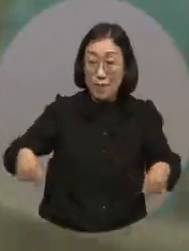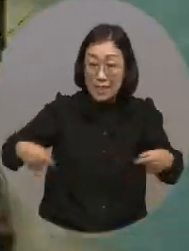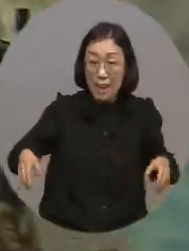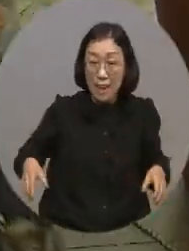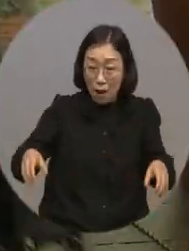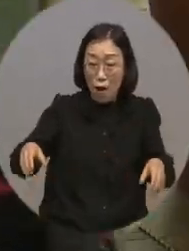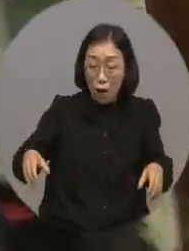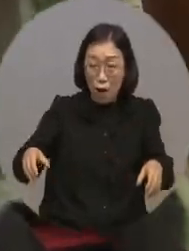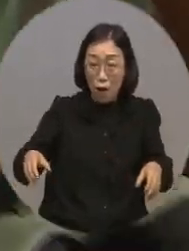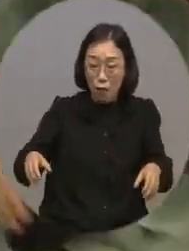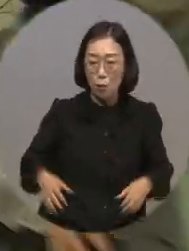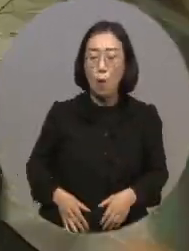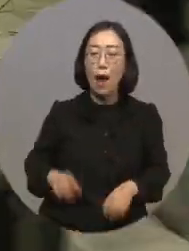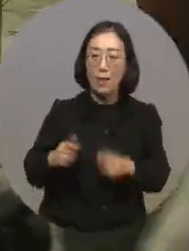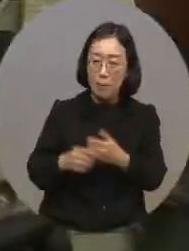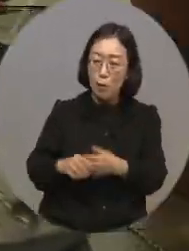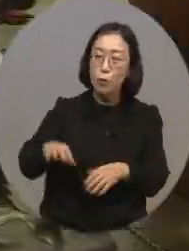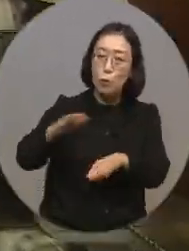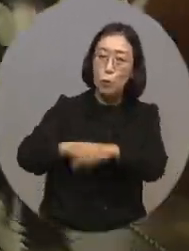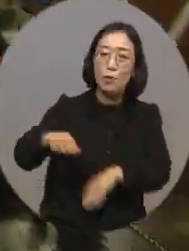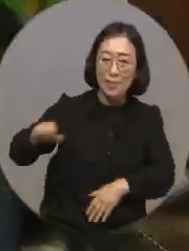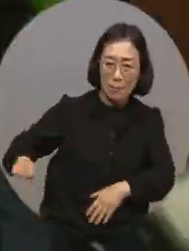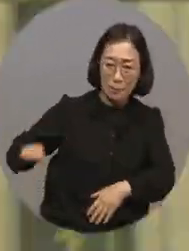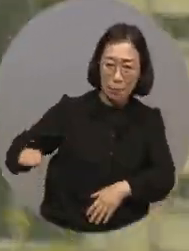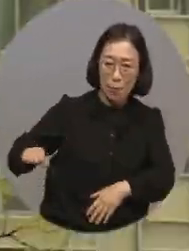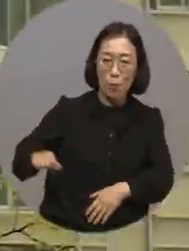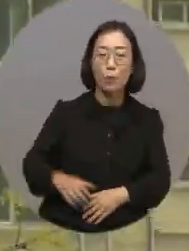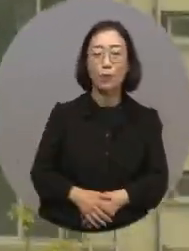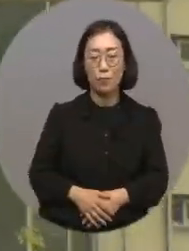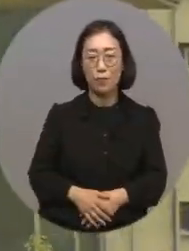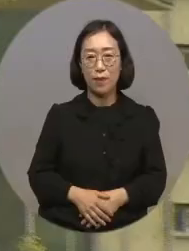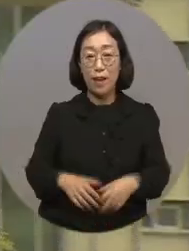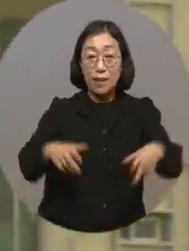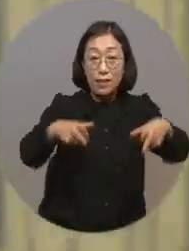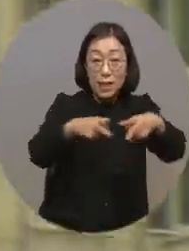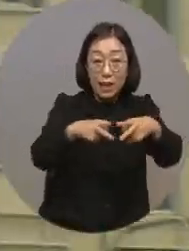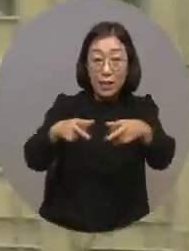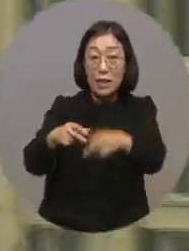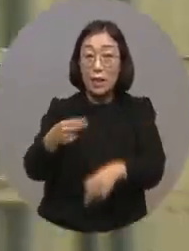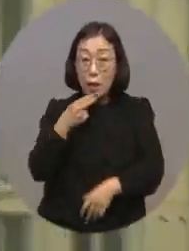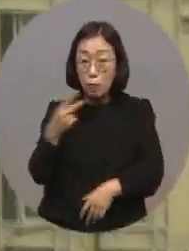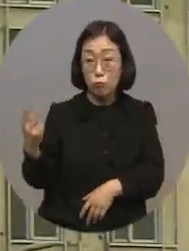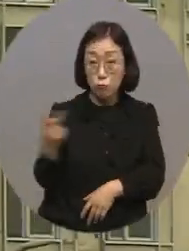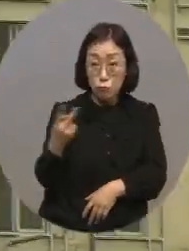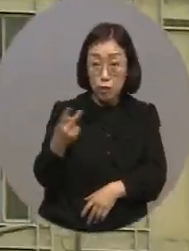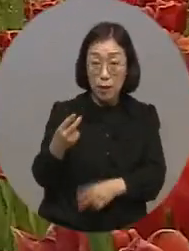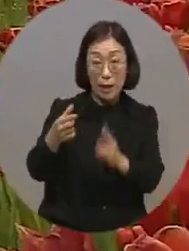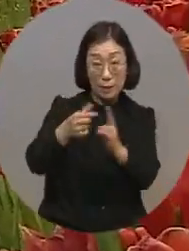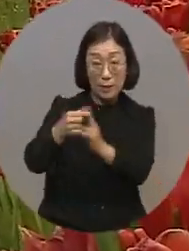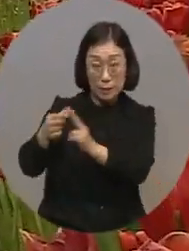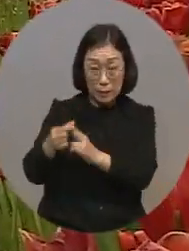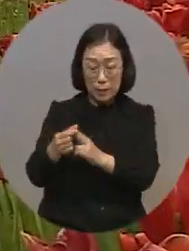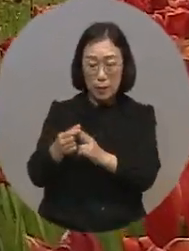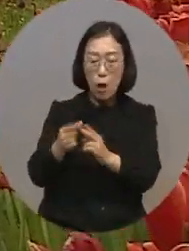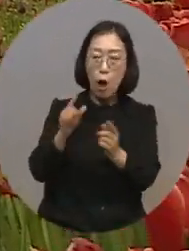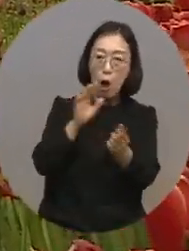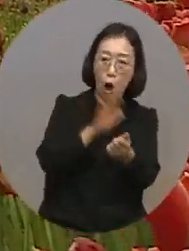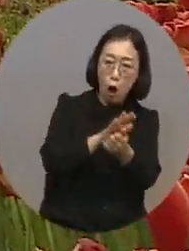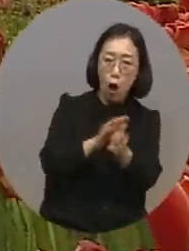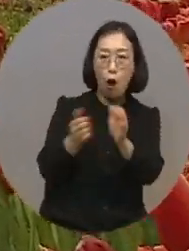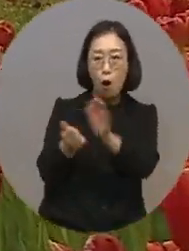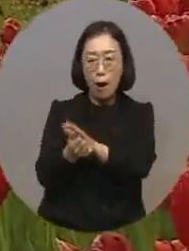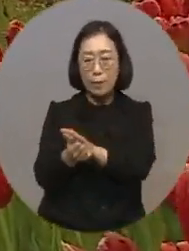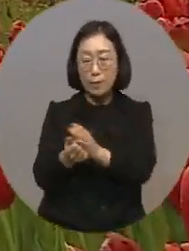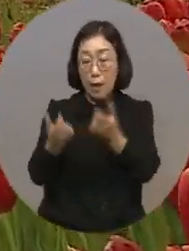밀어주거나 짝꿍의 손을 꼭 잡습니다. 장애인과 비장애인이 서로를 챙겨주고 이야기 나누며 함께